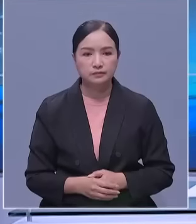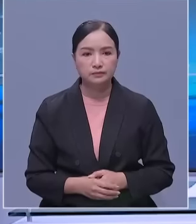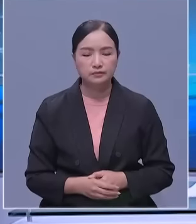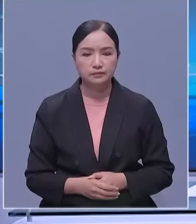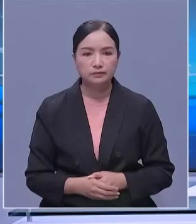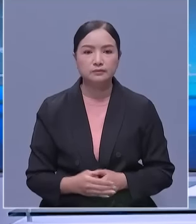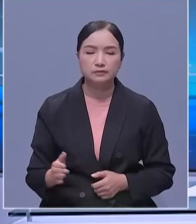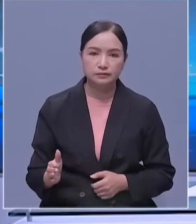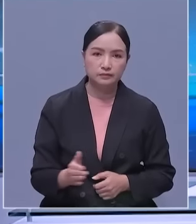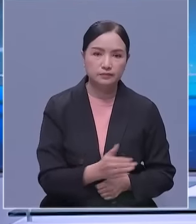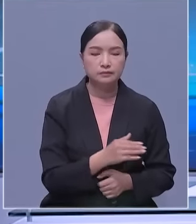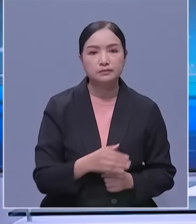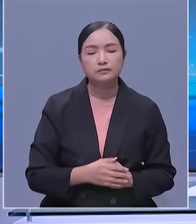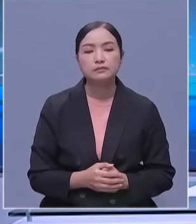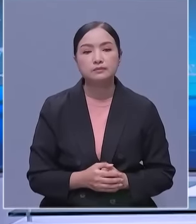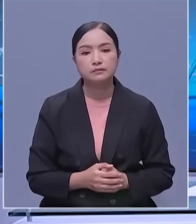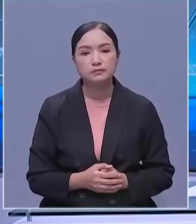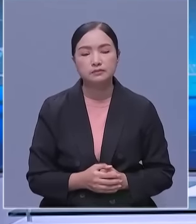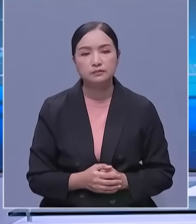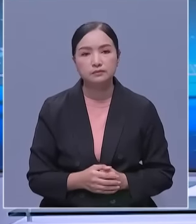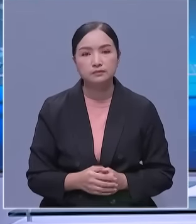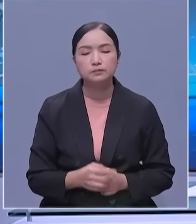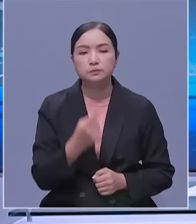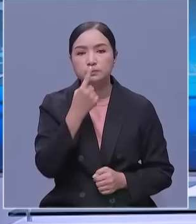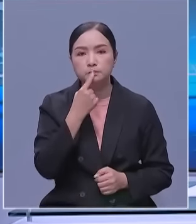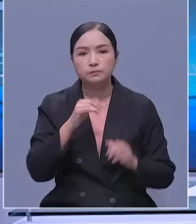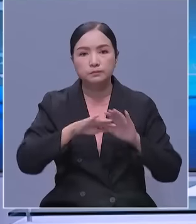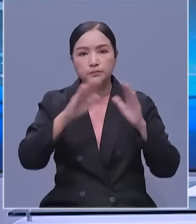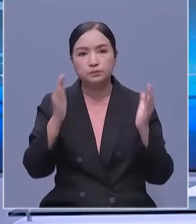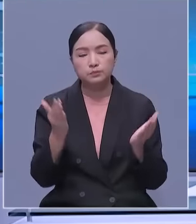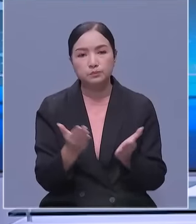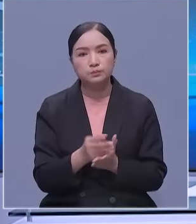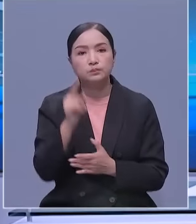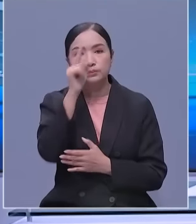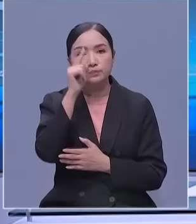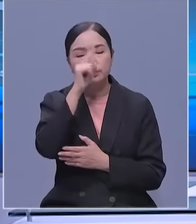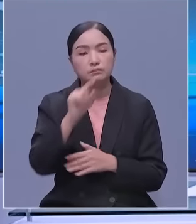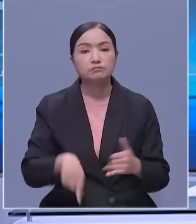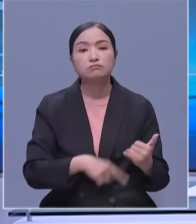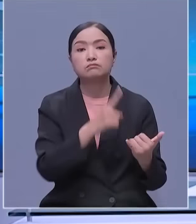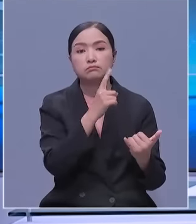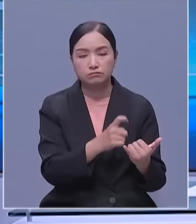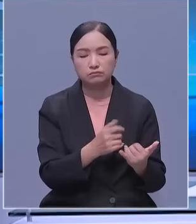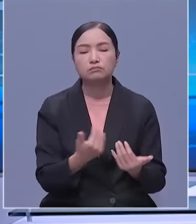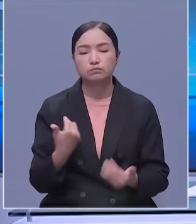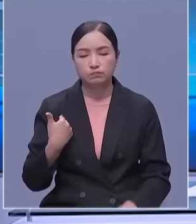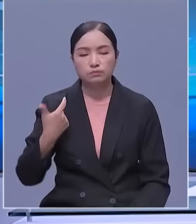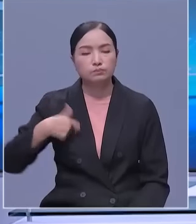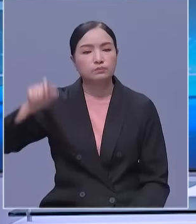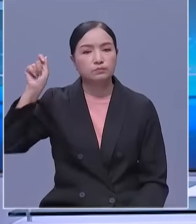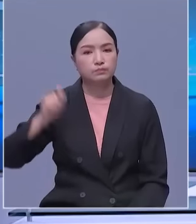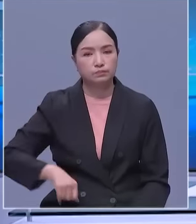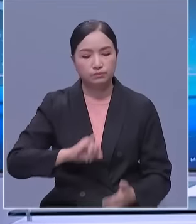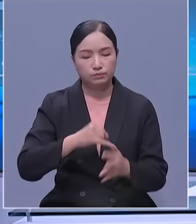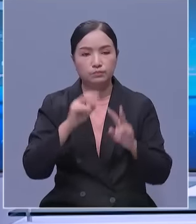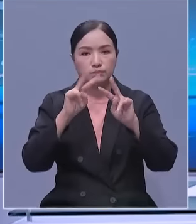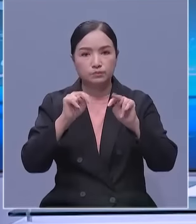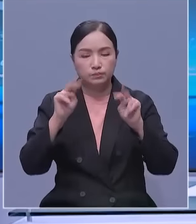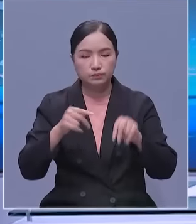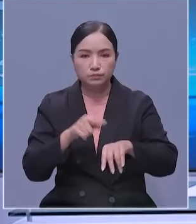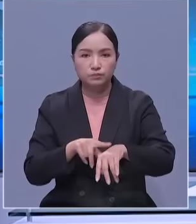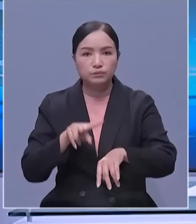ความคืบหน้าคดีการเสียชีวิตของคุณแตงโมนะครับวันนี้เนี่ยศาลจังหวัดนนทบุรีก็มีการนัดสืบพยานโจทย์นัดที่9นะครับ